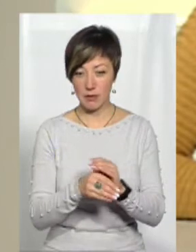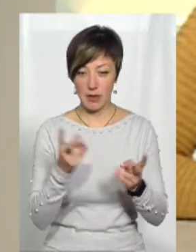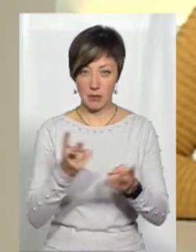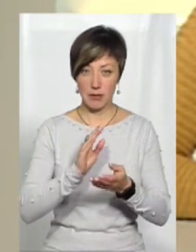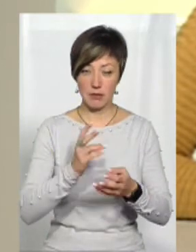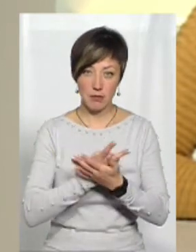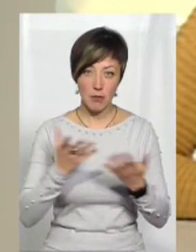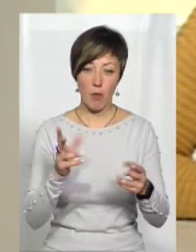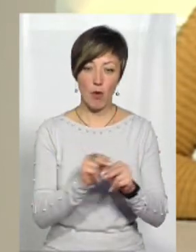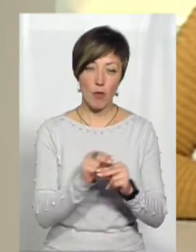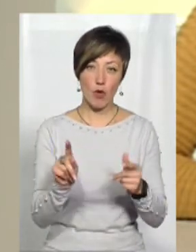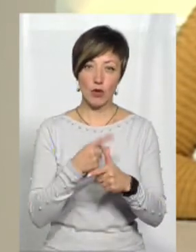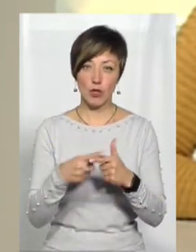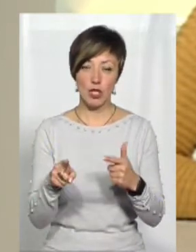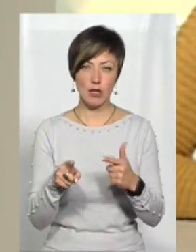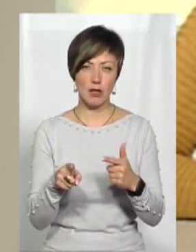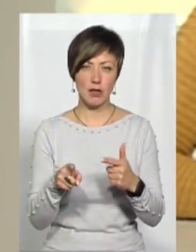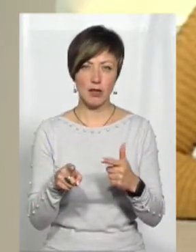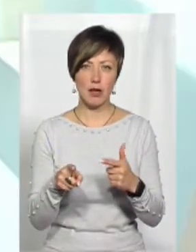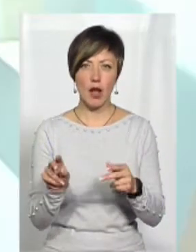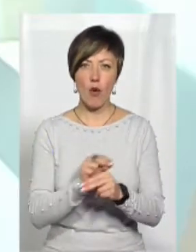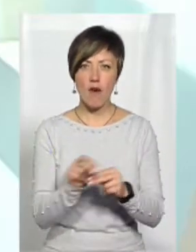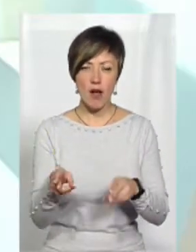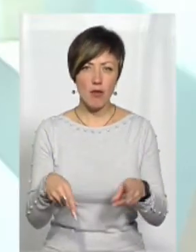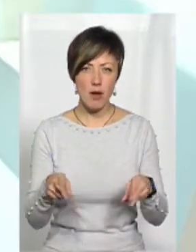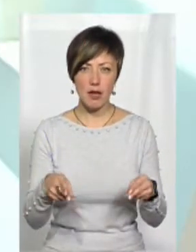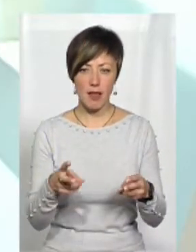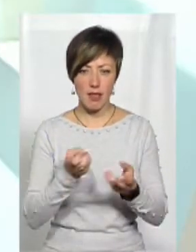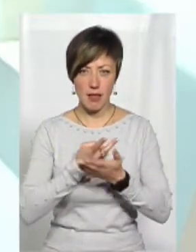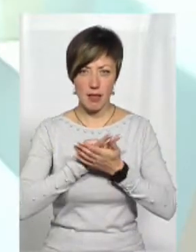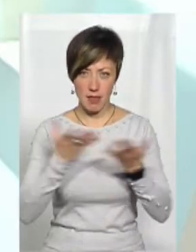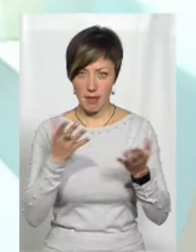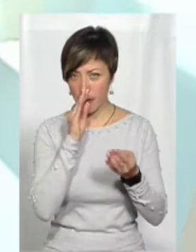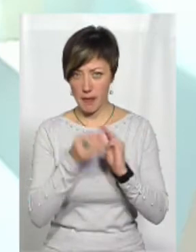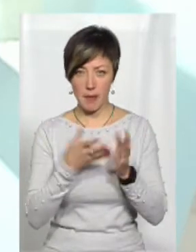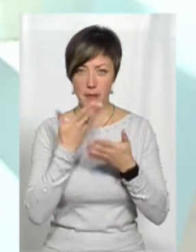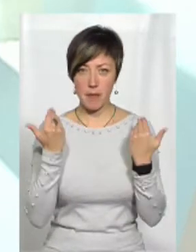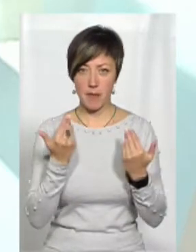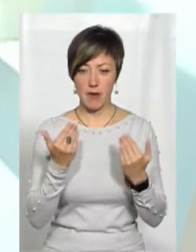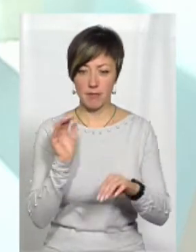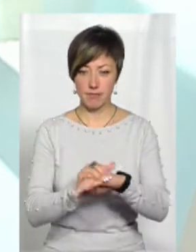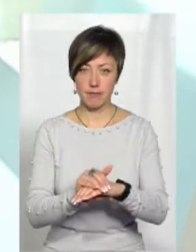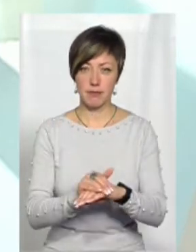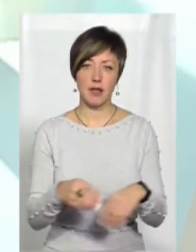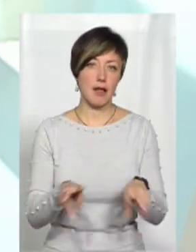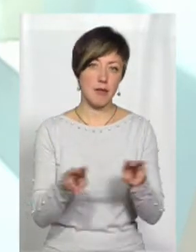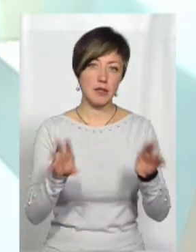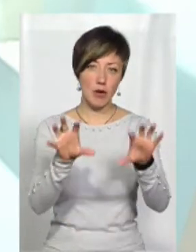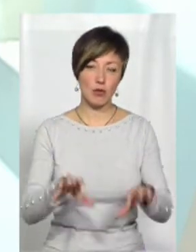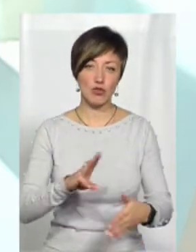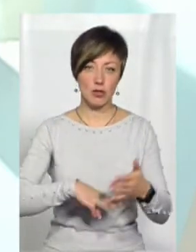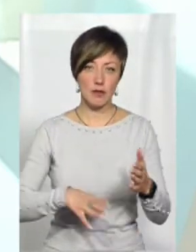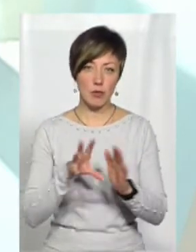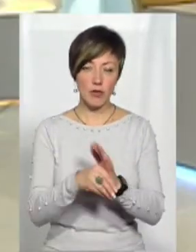там, чи по ремонтам, чи по операціям лікувальним, чи ще по чому, не виводить з тіні. От, такі самі закони і такі самі штрафи,